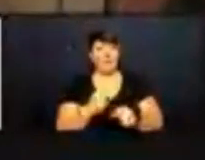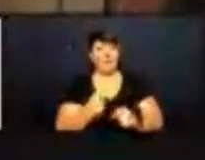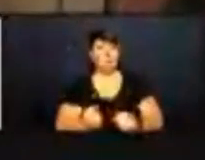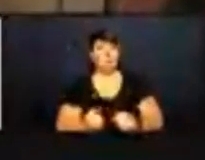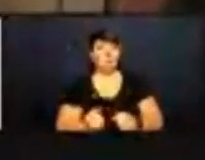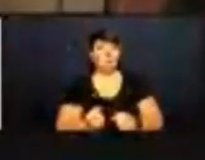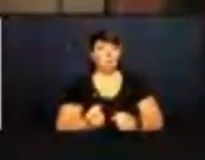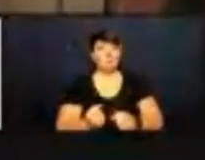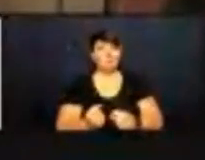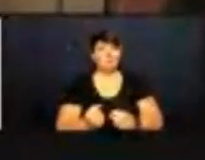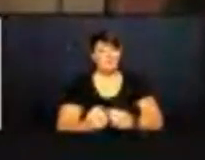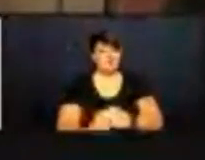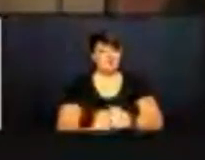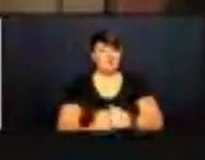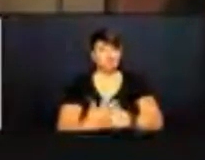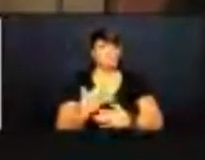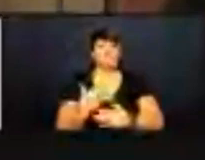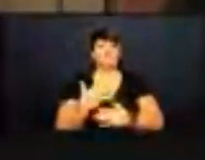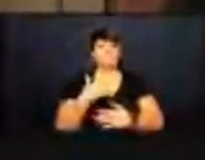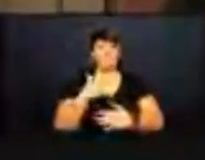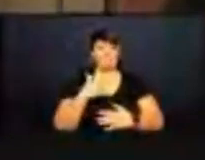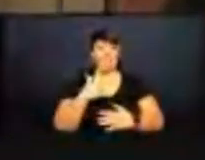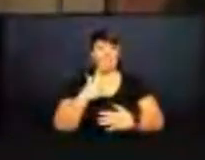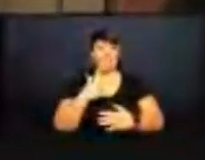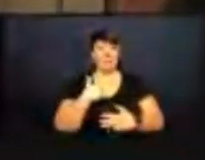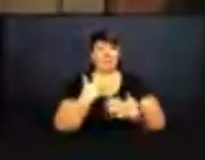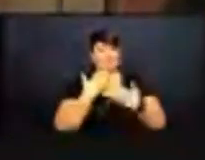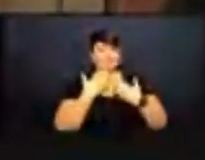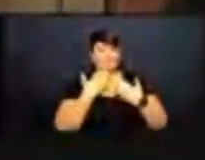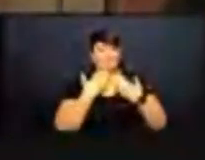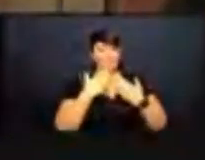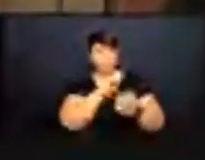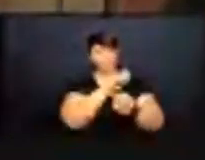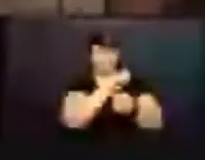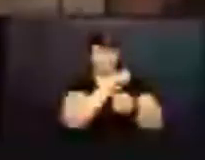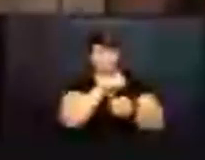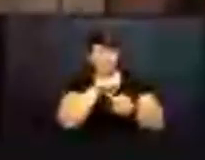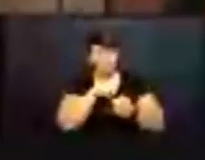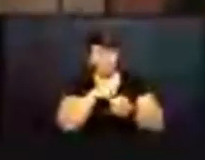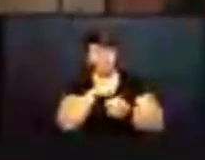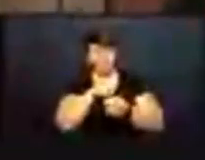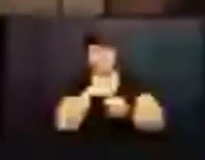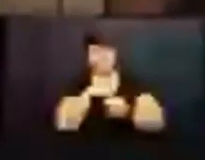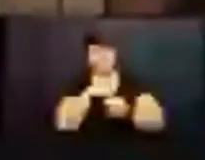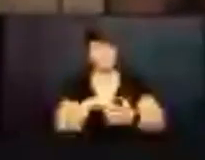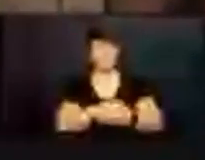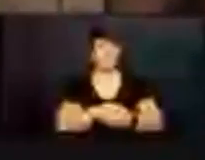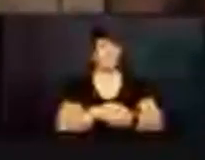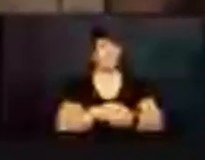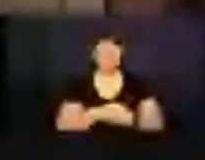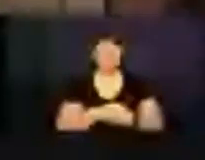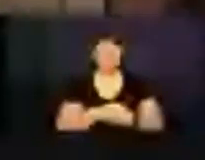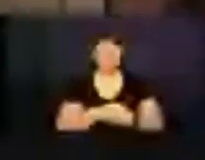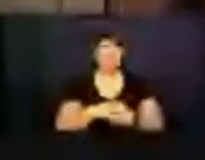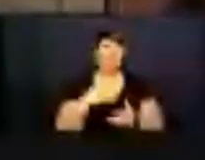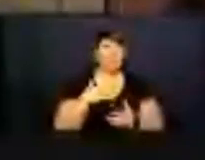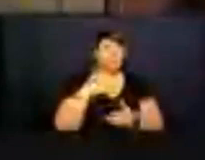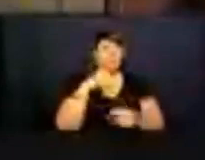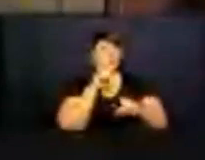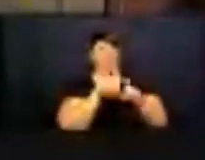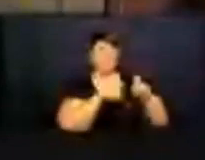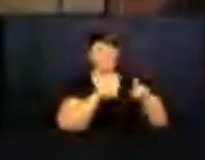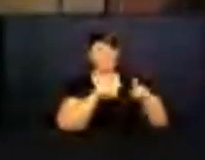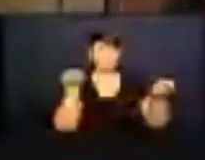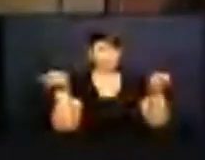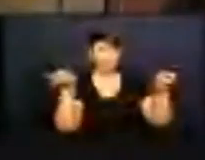moyo sana na nimefurahia maelezo ambayo umetoa.